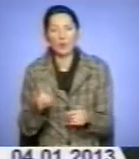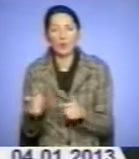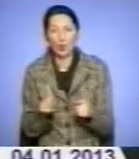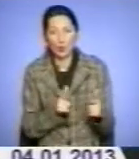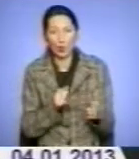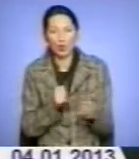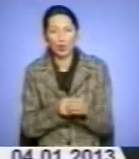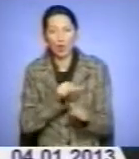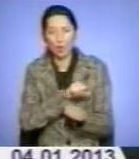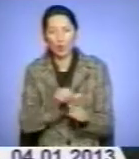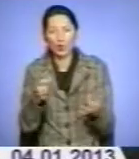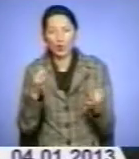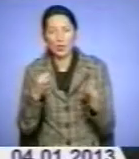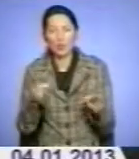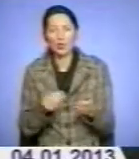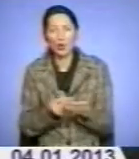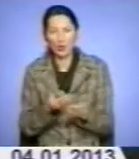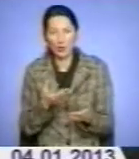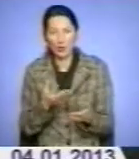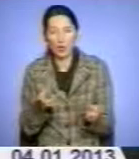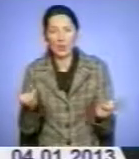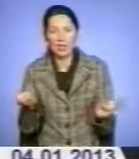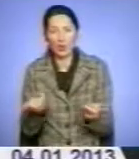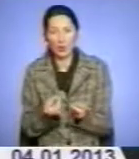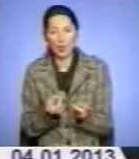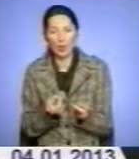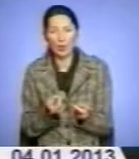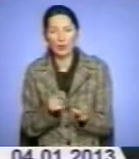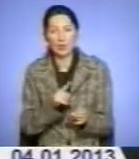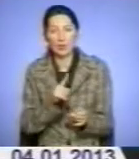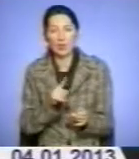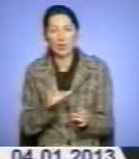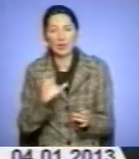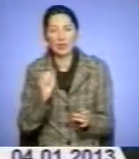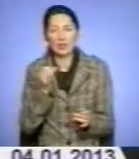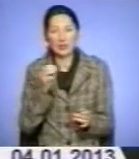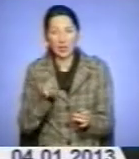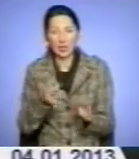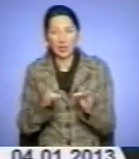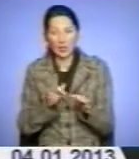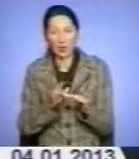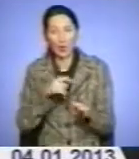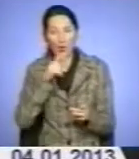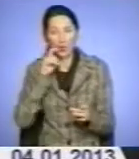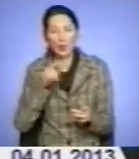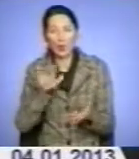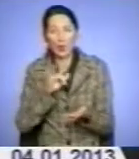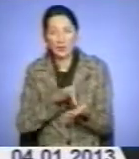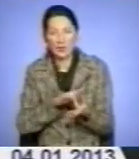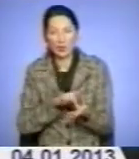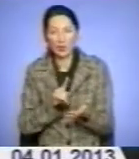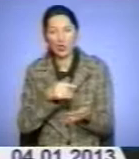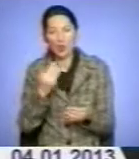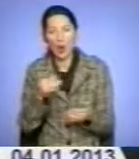підготовці до зовнішнього незалежного оцінювання, необхідно з сайту Українського центру оцінювання якості освіти або його